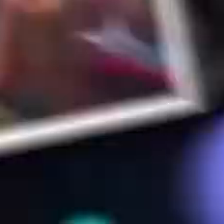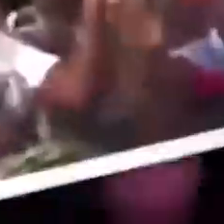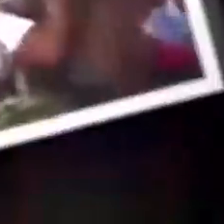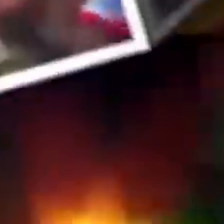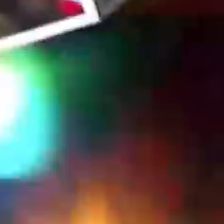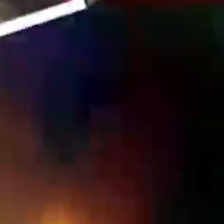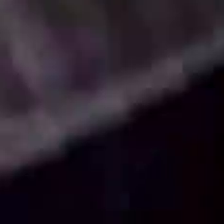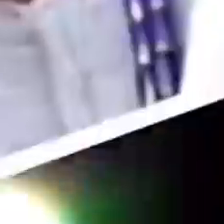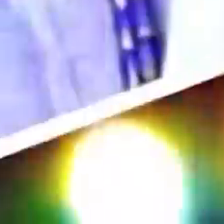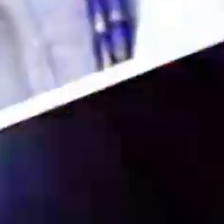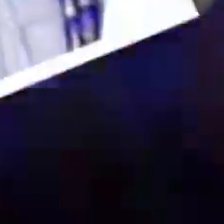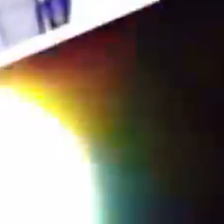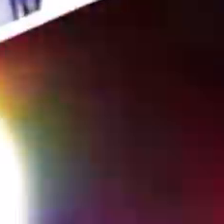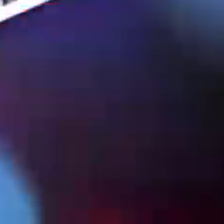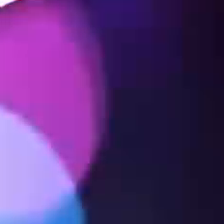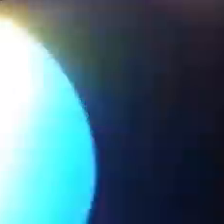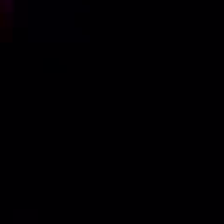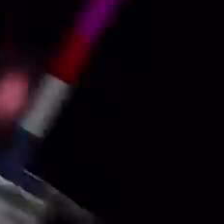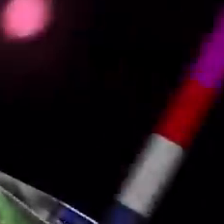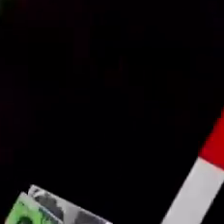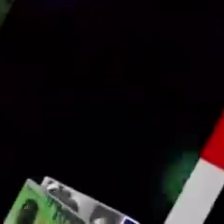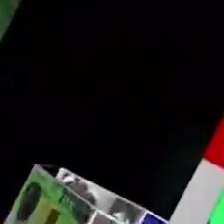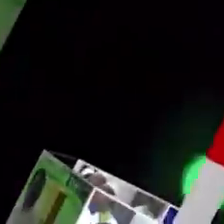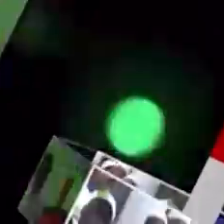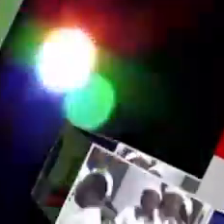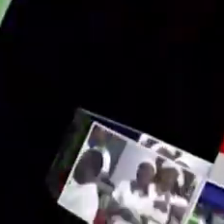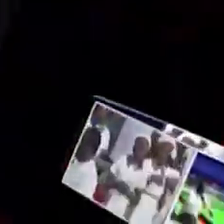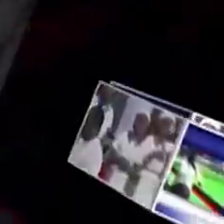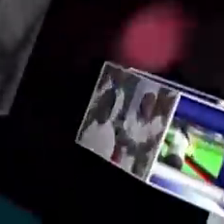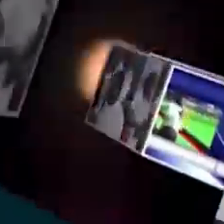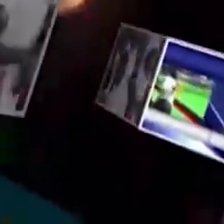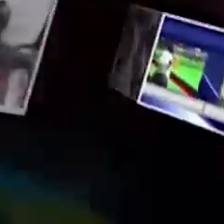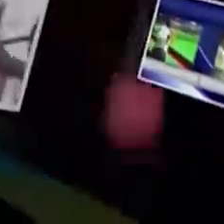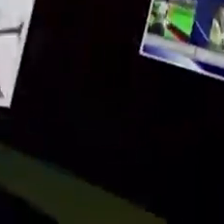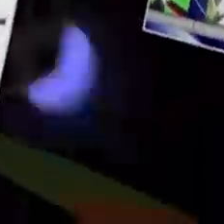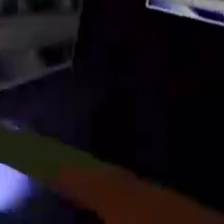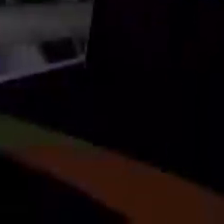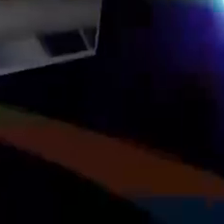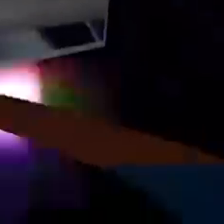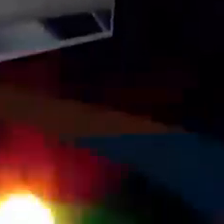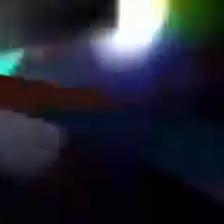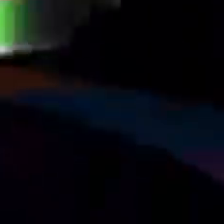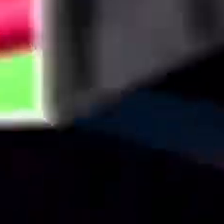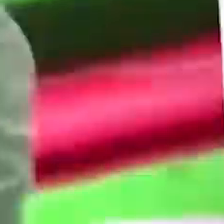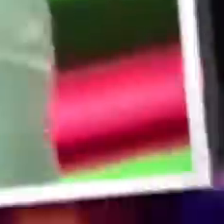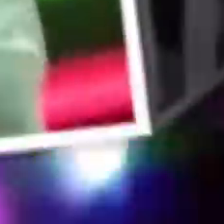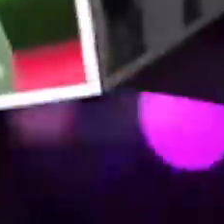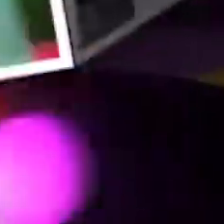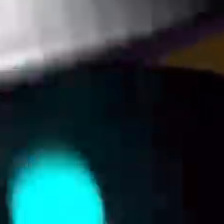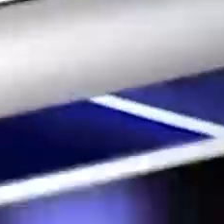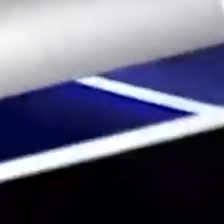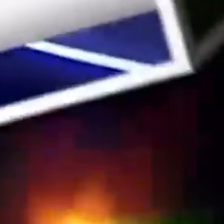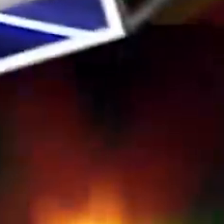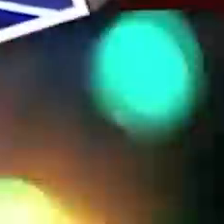fẹ́ ṣiṣẹ́ ìyanu ìtúsílẹ̀ ìgbéga ọ̀nà àbáyọ lọ́sẹ̀ eléyìí o ìwọ náà wà nírìírí iṣẹ́ agbára lọ́jọ́ Sunday nínú